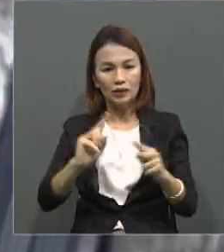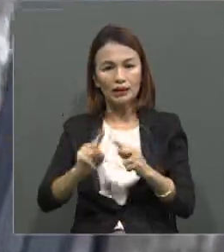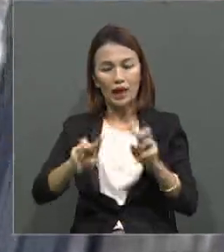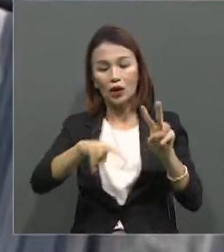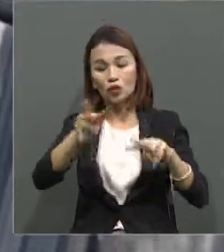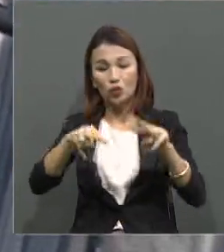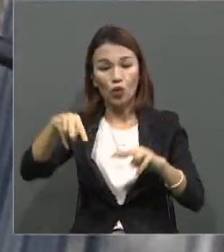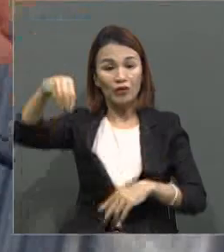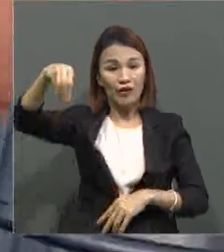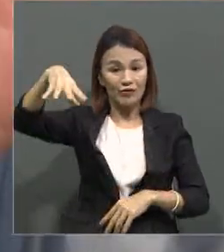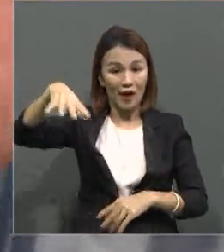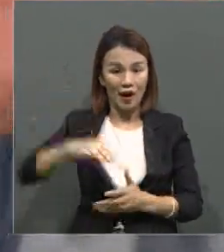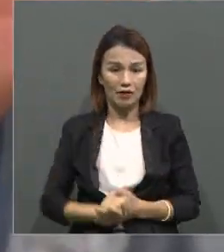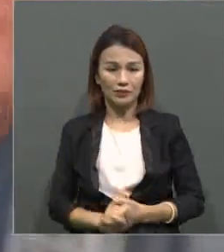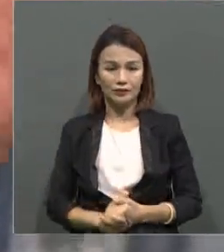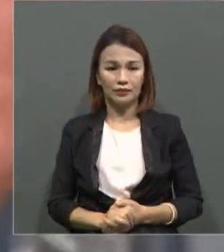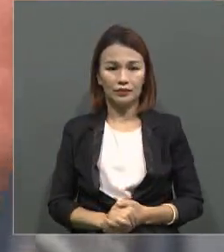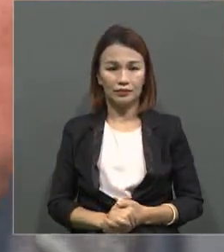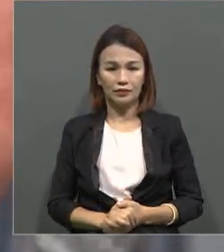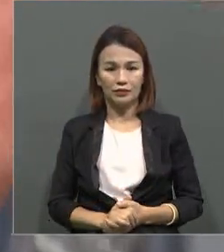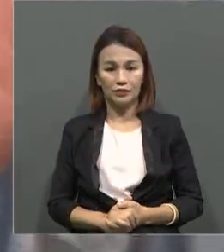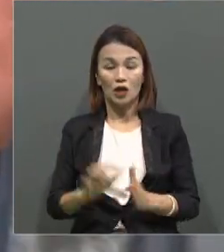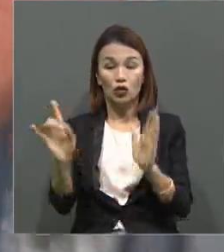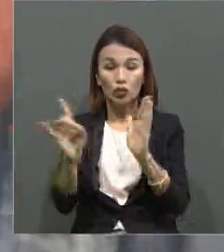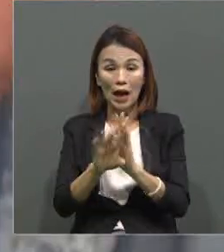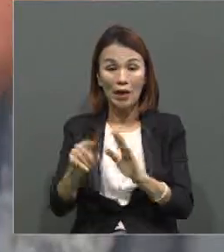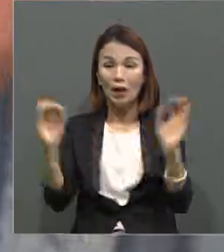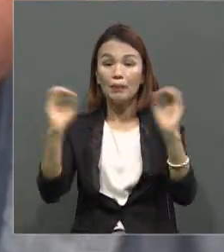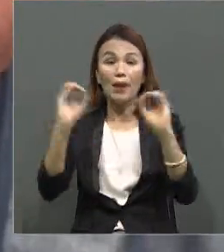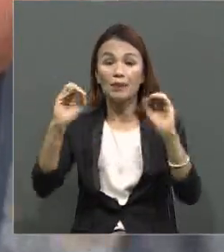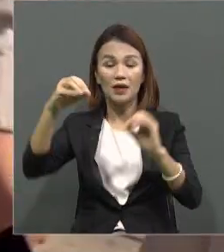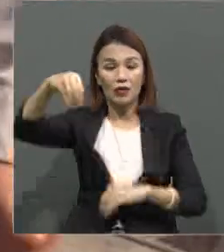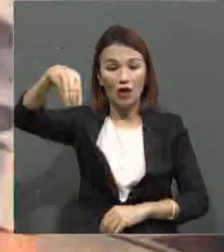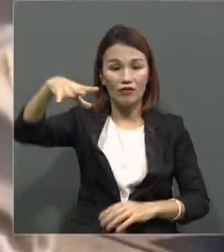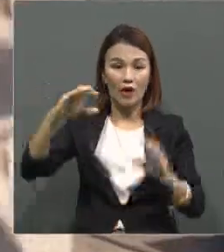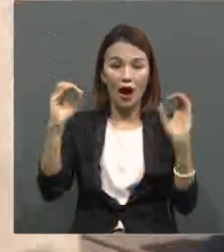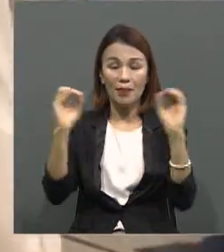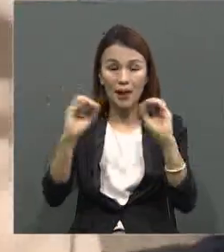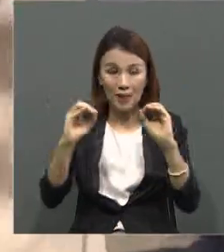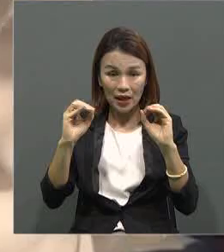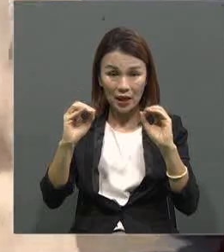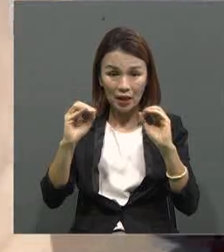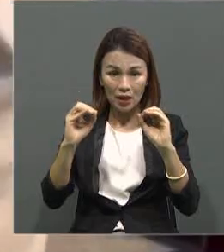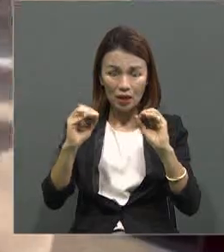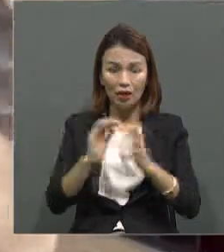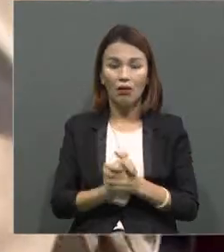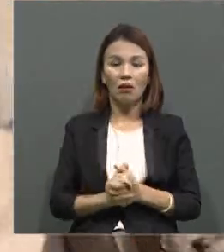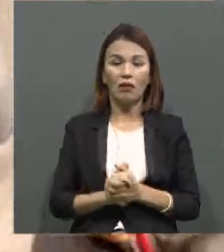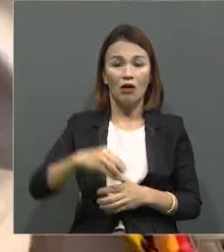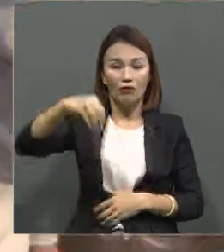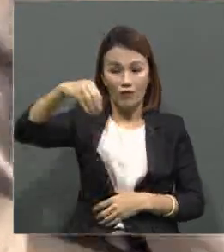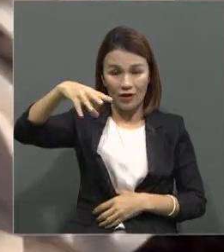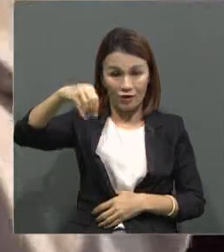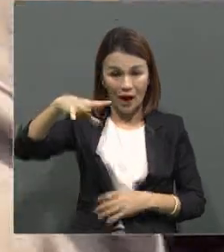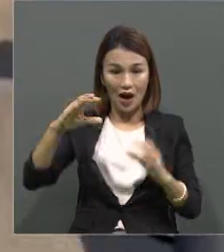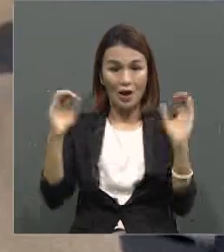กระแสไฟฟ้าปรากฏว่าค่าออกมาคือ 0นะคะเนี่ยเนี่ยก็แปลว่าไม่พบกระแสไฟเจ้า